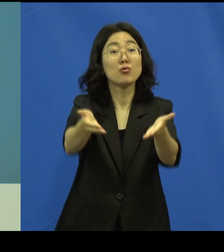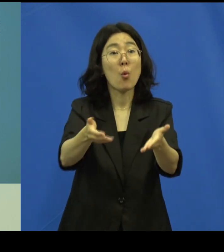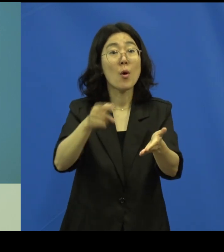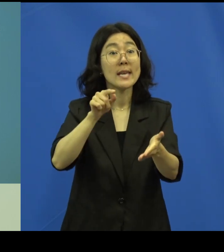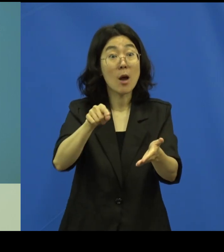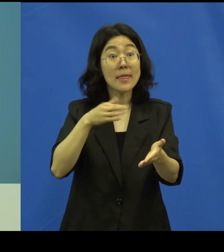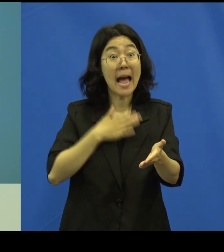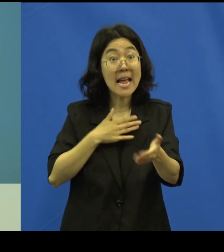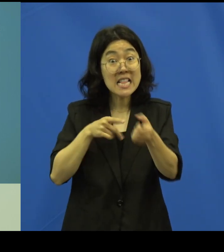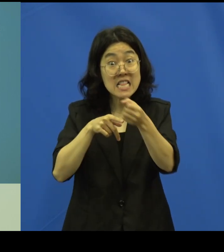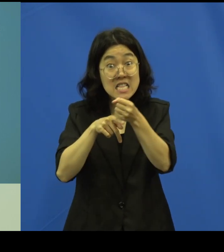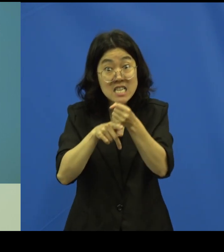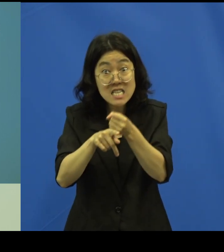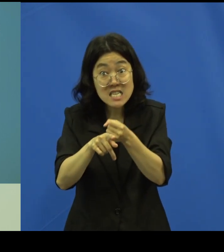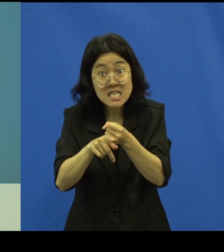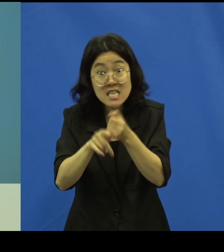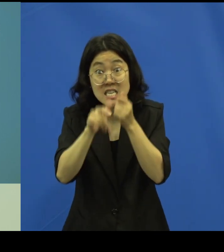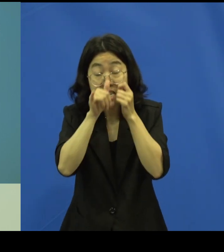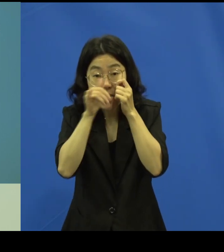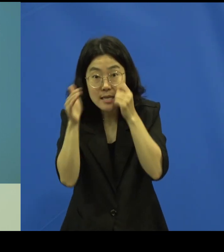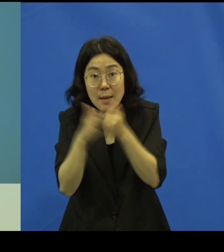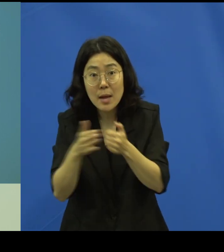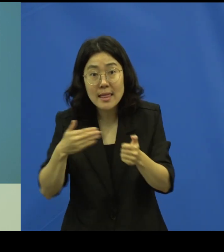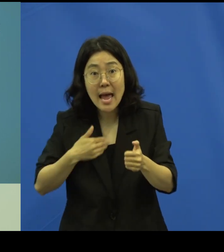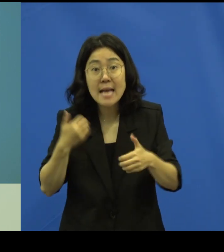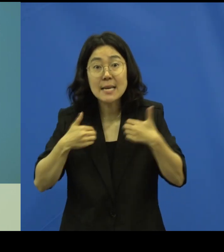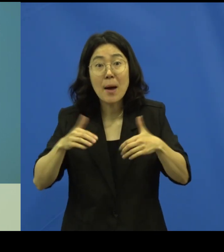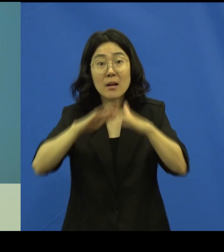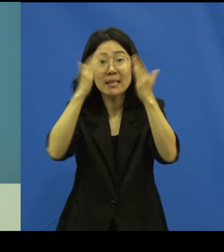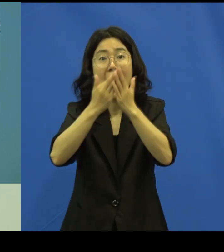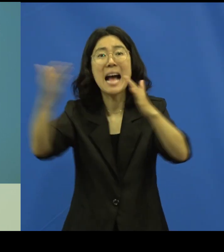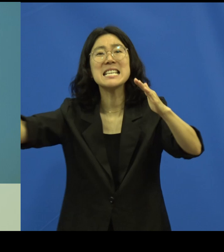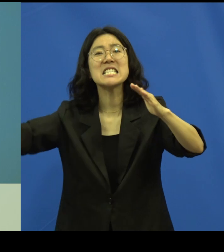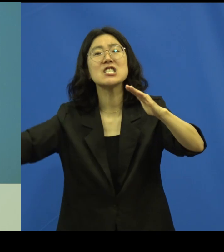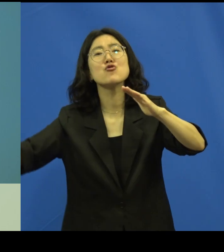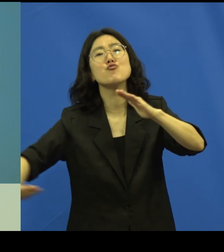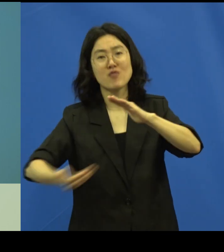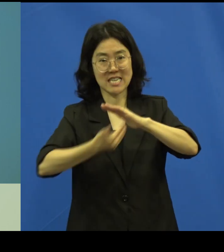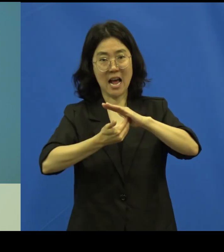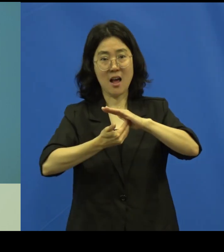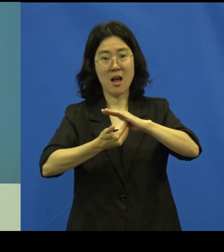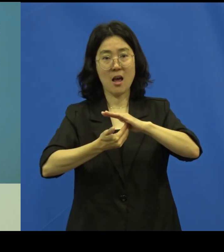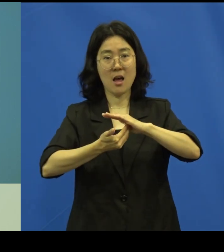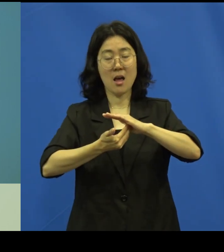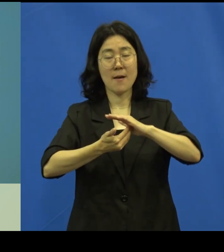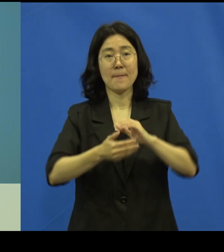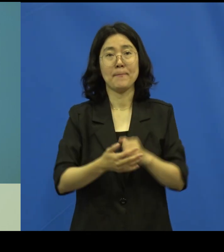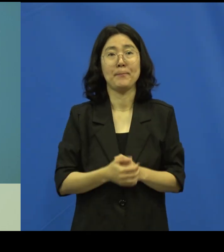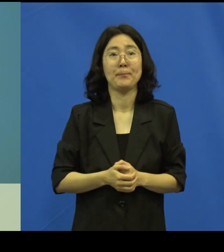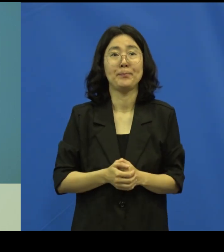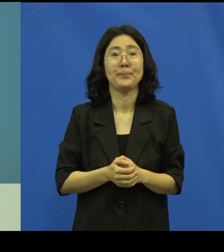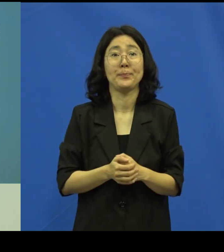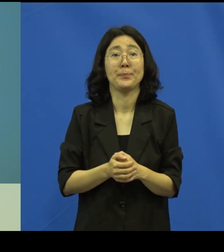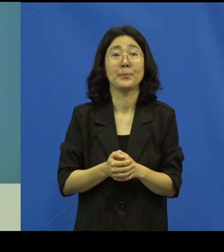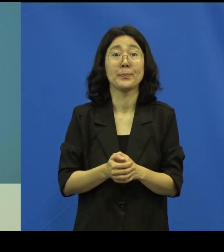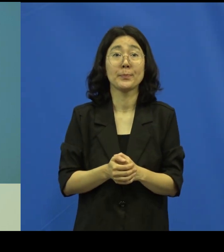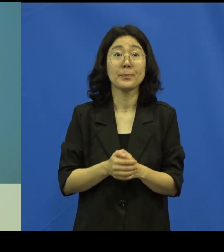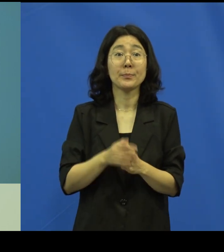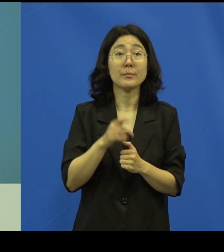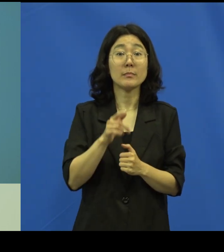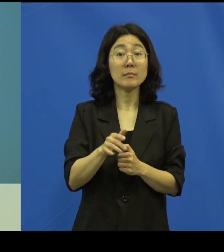이르기를 나의 뜻이 있을 것이니 내가 나의 모든 기뻐하는 것을 이루리라 하였노라. 자, 여러분,